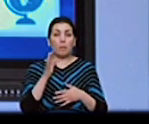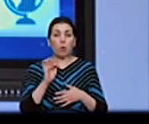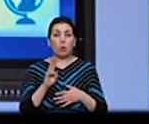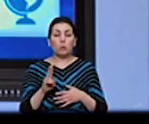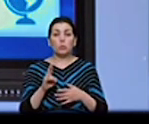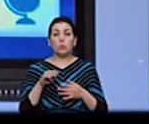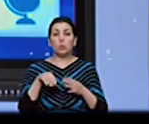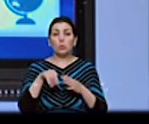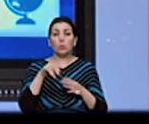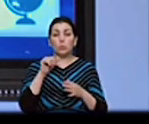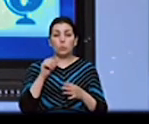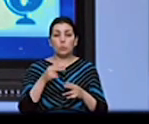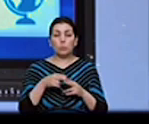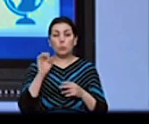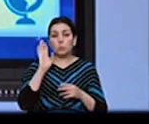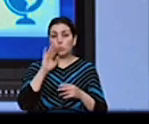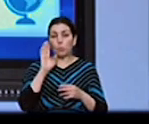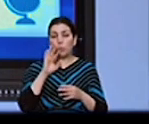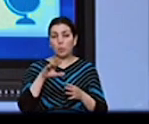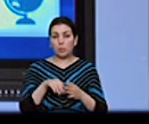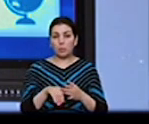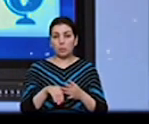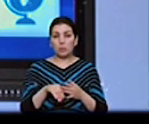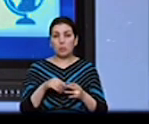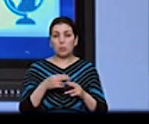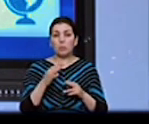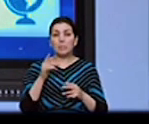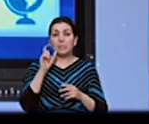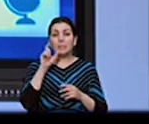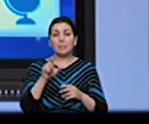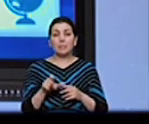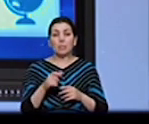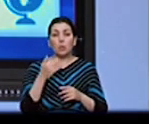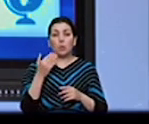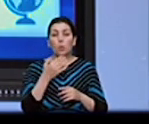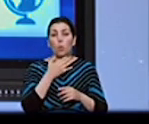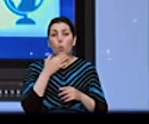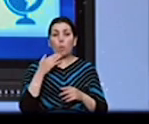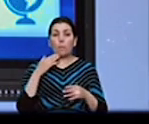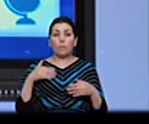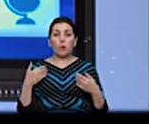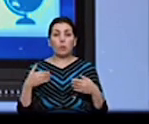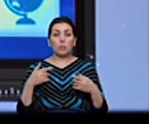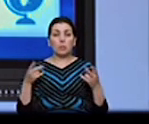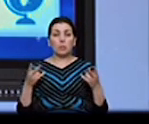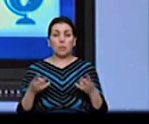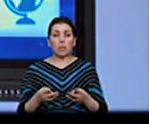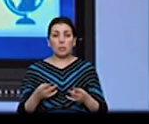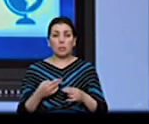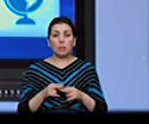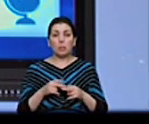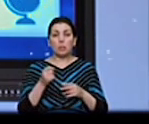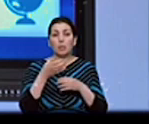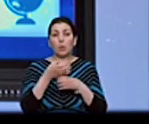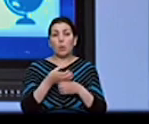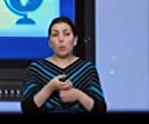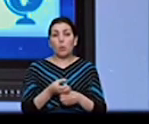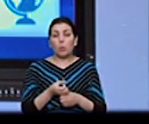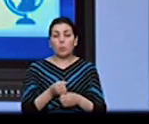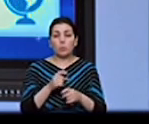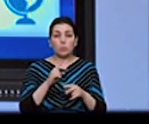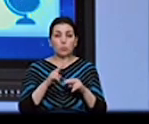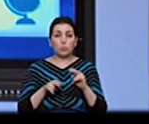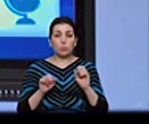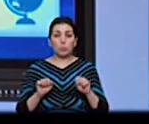hayvonlar, tuproqlar va suvlar kiradi. Ular inson tomonidan ko'p foydalanishi oqibatida kamayib,